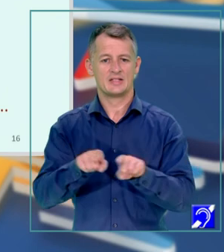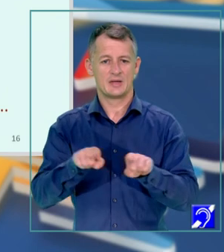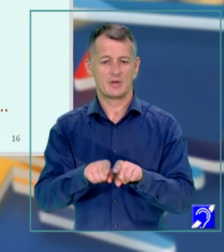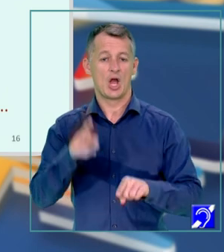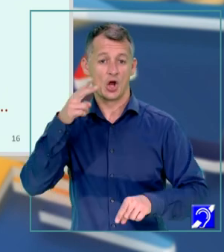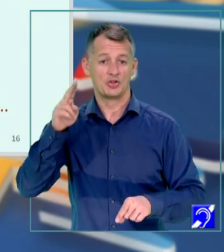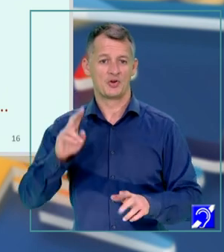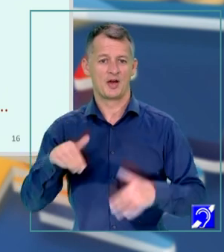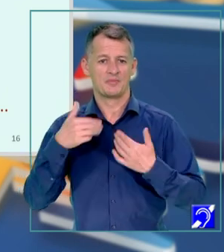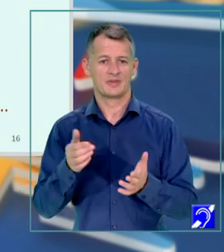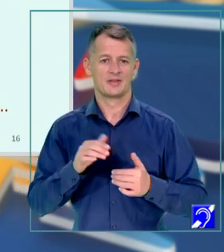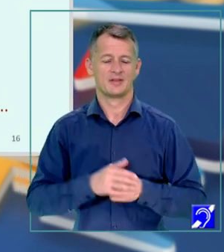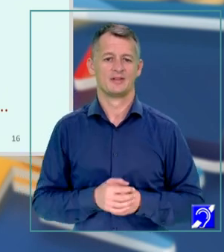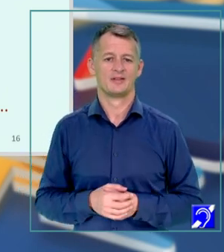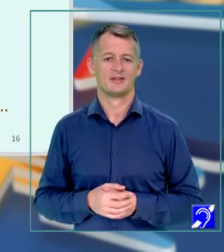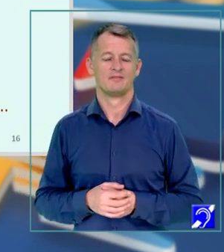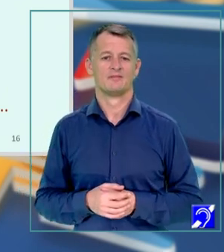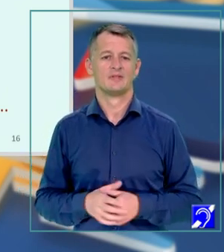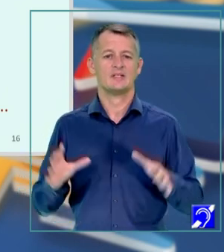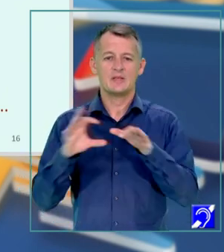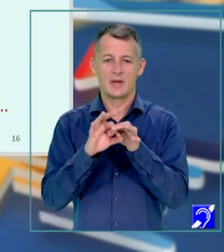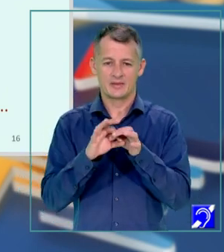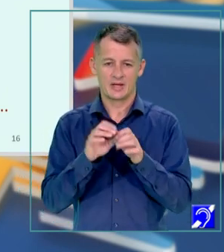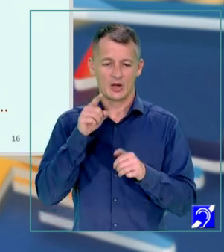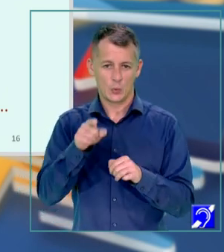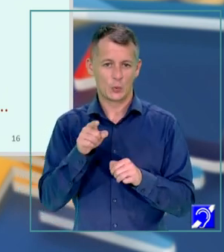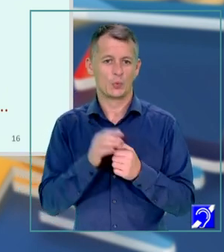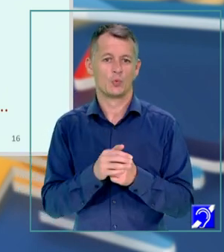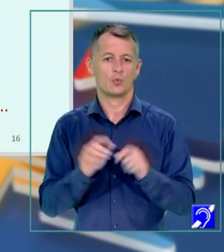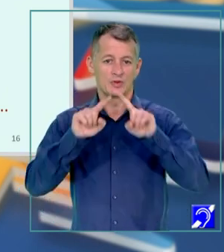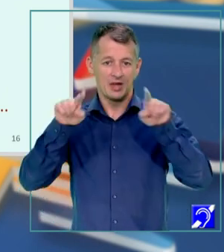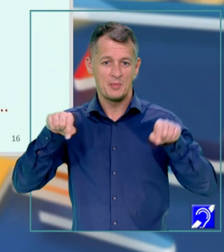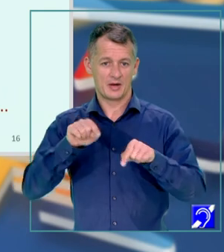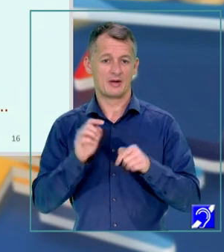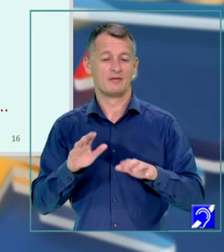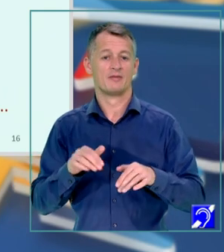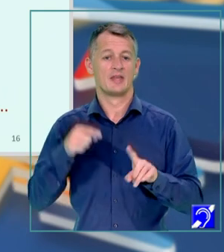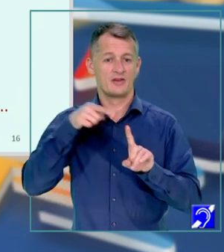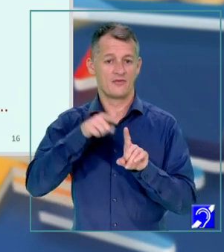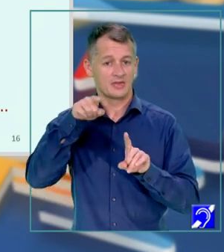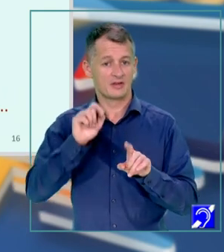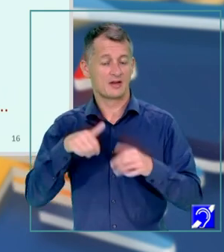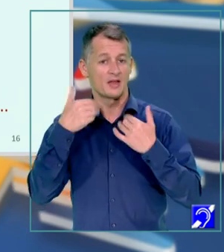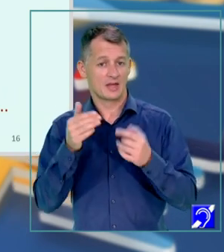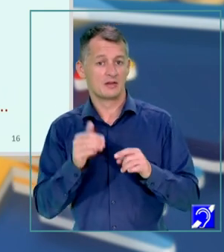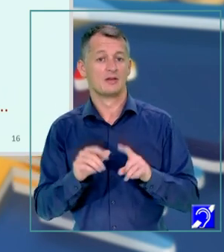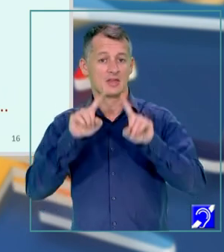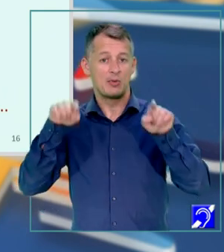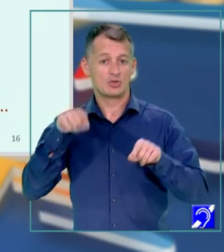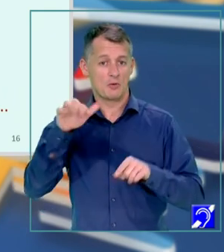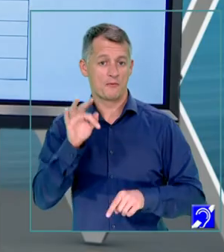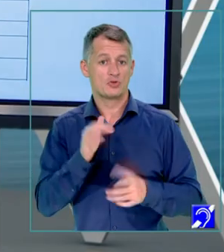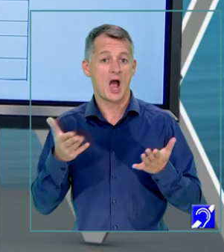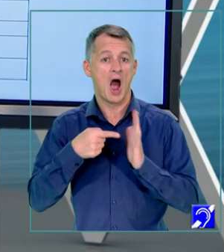continuare am dat exact în cine taie tu tabelul derivatelor am dat tabelul a acestor funcții care ne arată